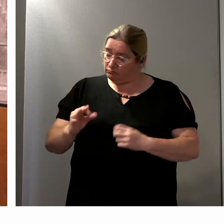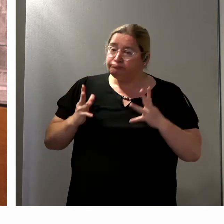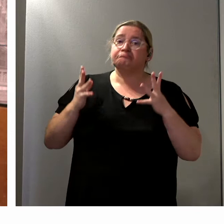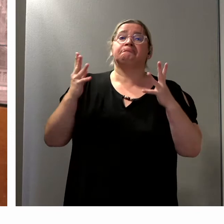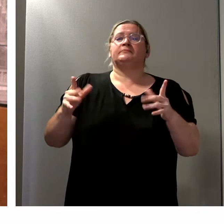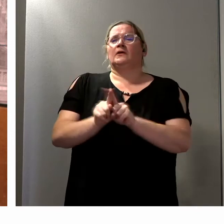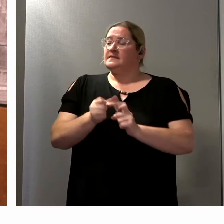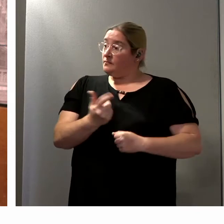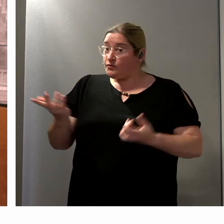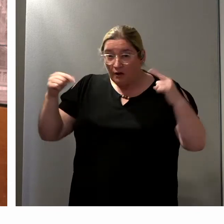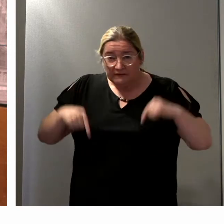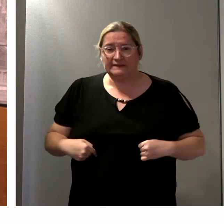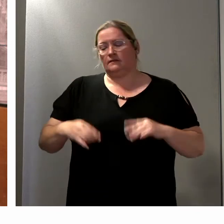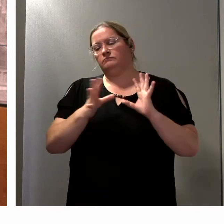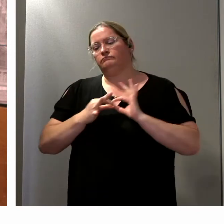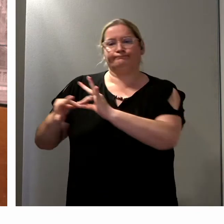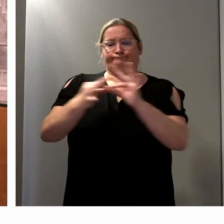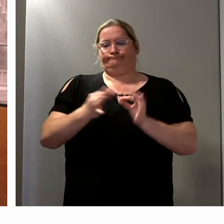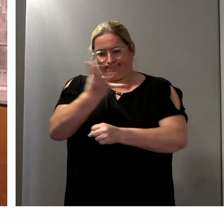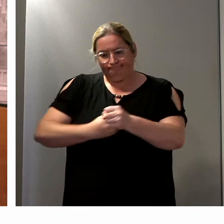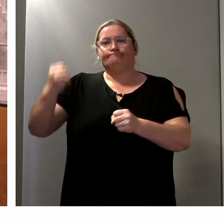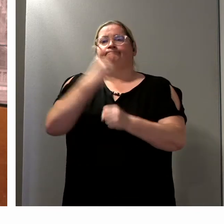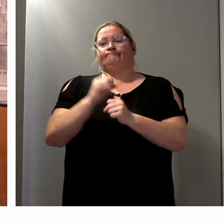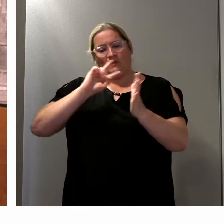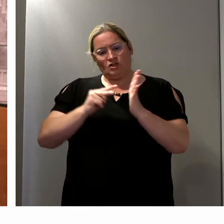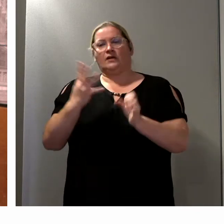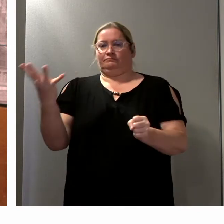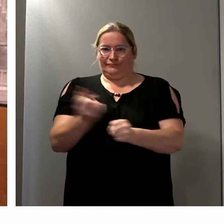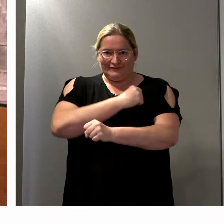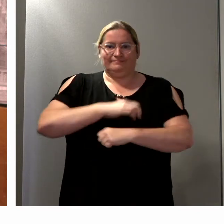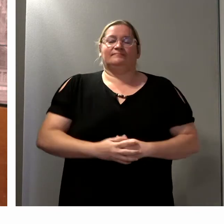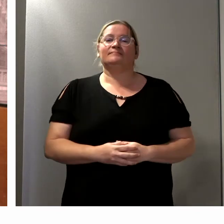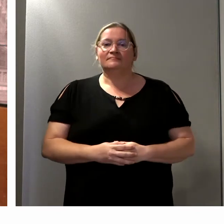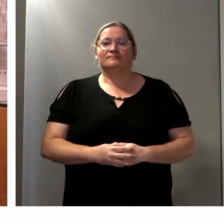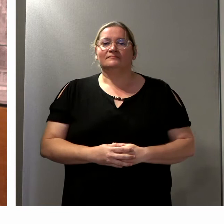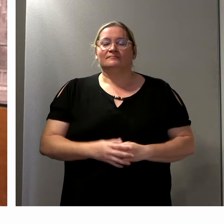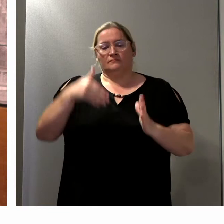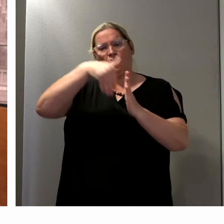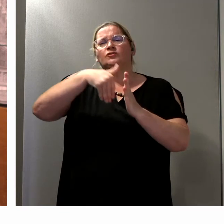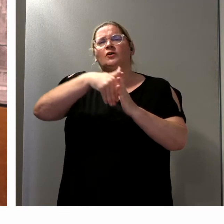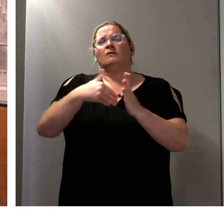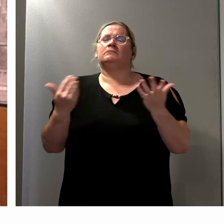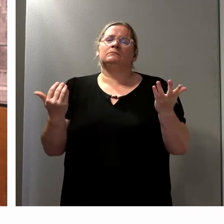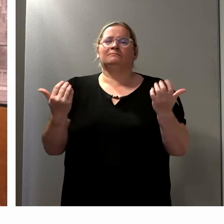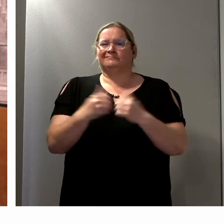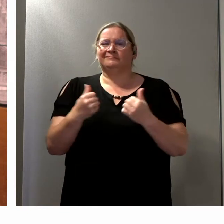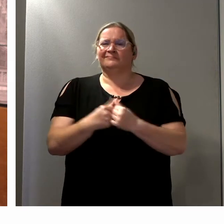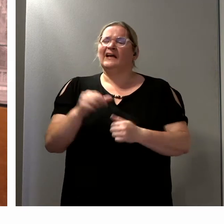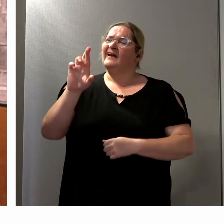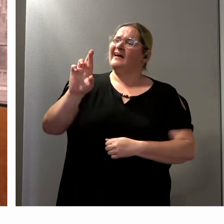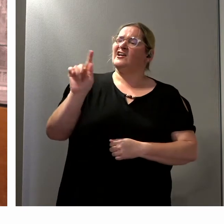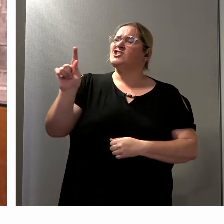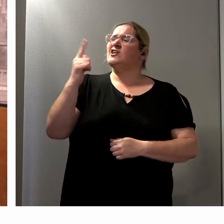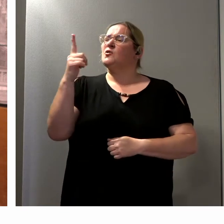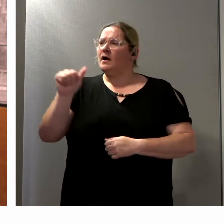quelques autres ministères qui se sont associés à la démarche. On a réuni finalement les grands principes de ce qu'on pouvait trouver dans le RG2A,